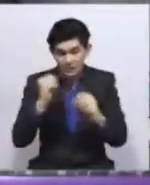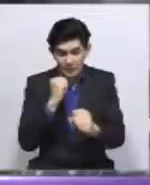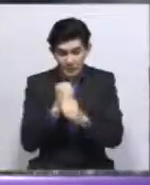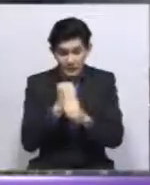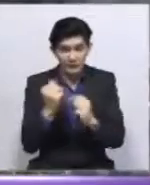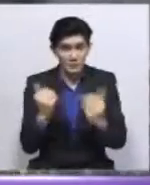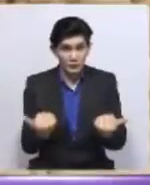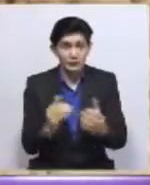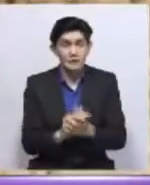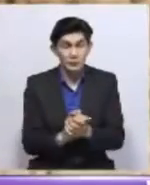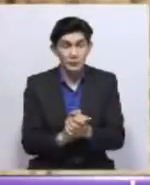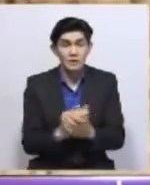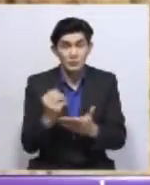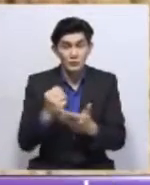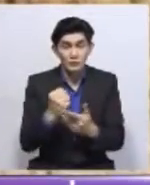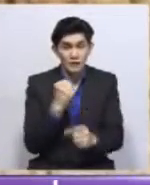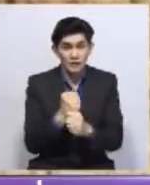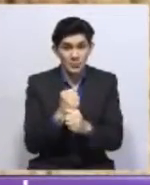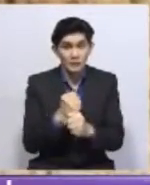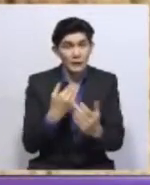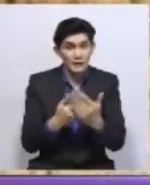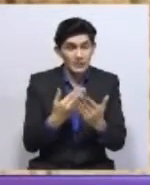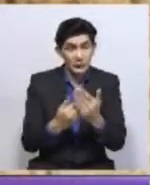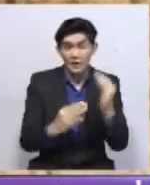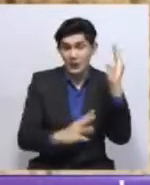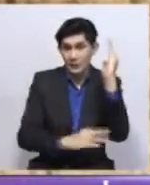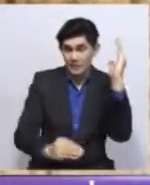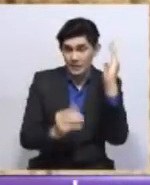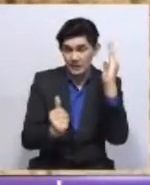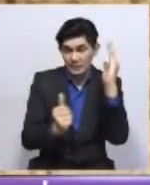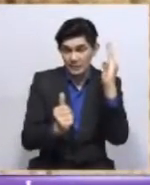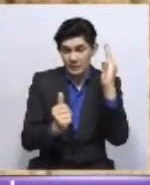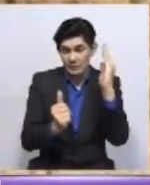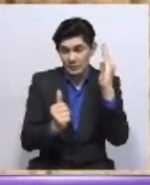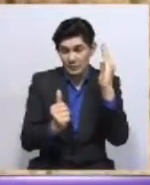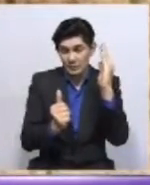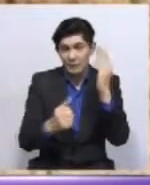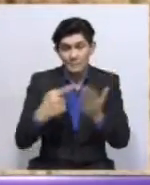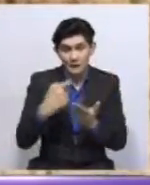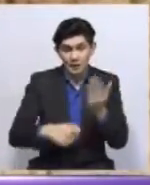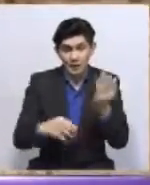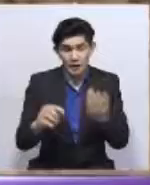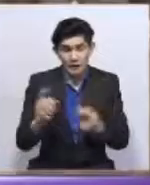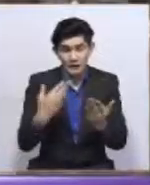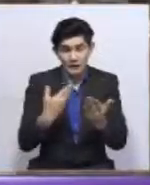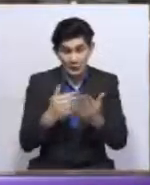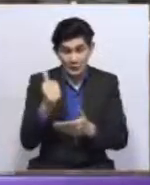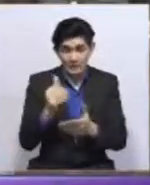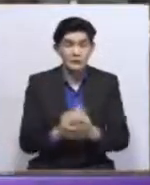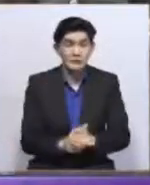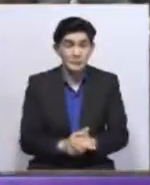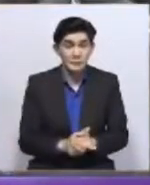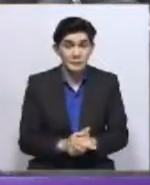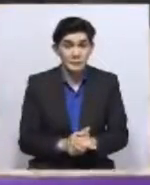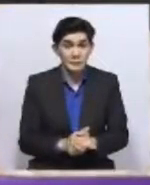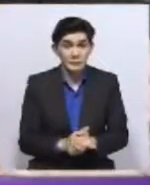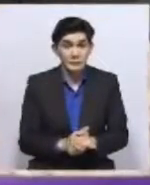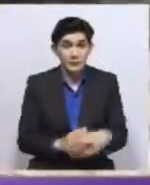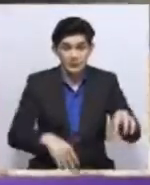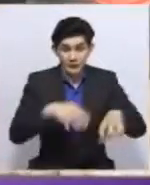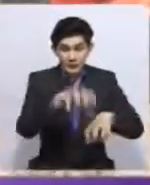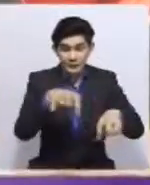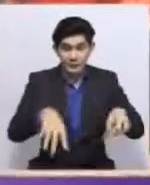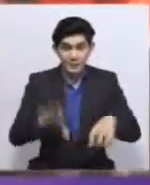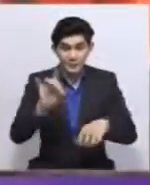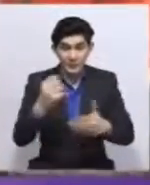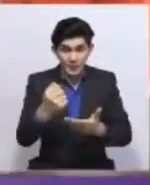อนนี้สิเฮ็ดให้เฮาได้ฮอดราคามันนะคะราคามันที่เพิ่นประกันให้เฮานำ ซึ่งทั้ง8ฐ